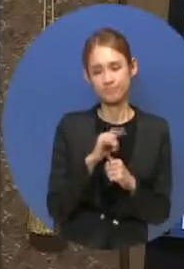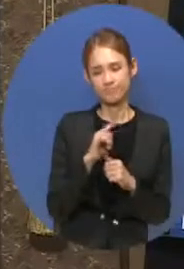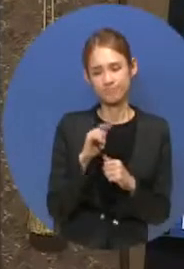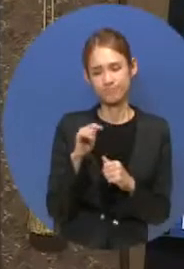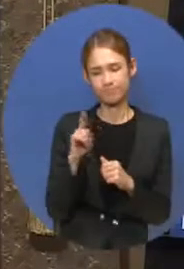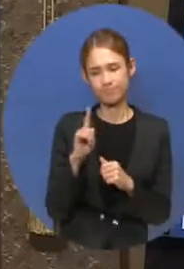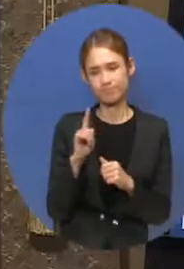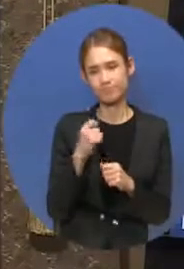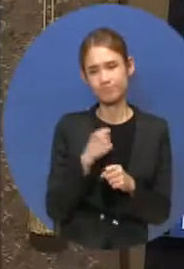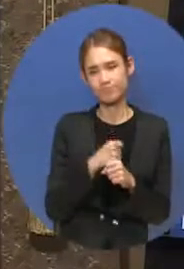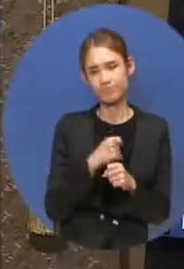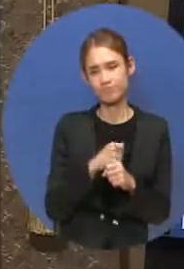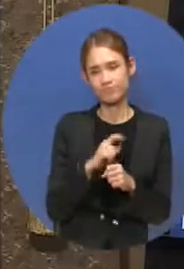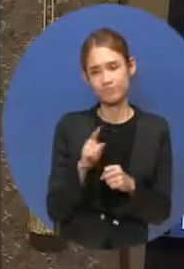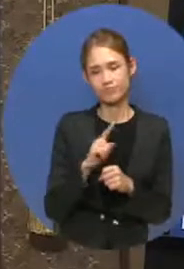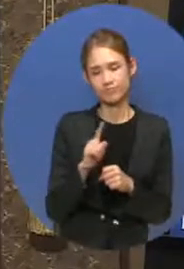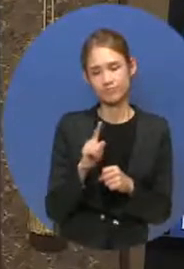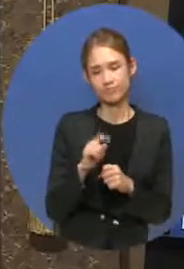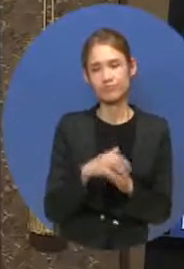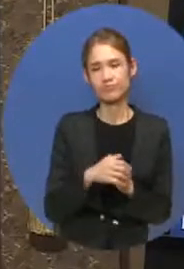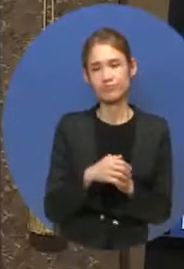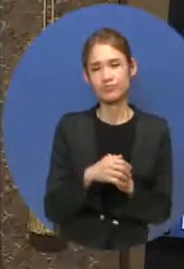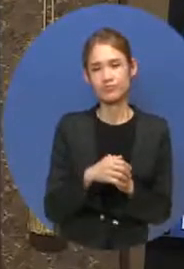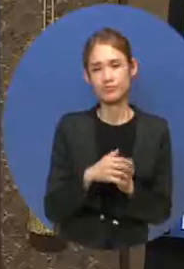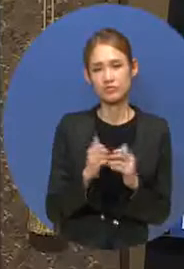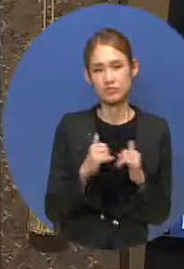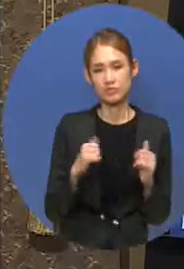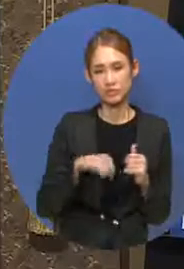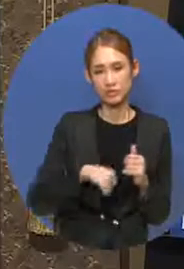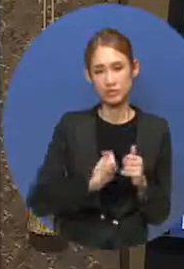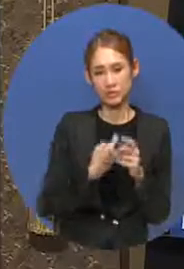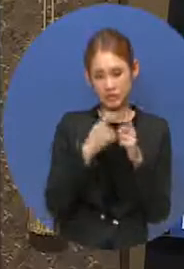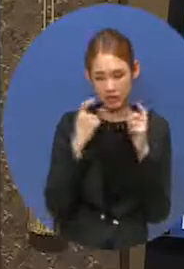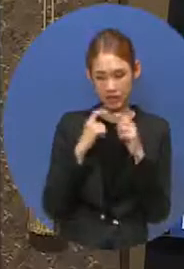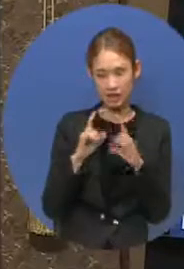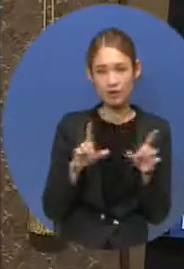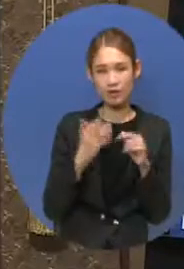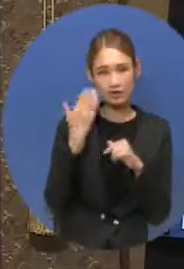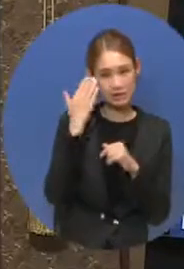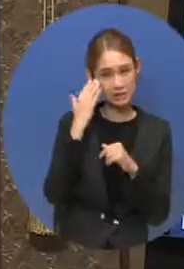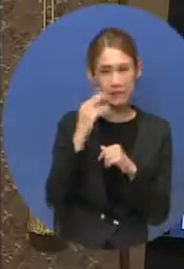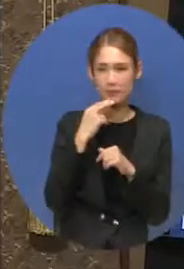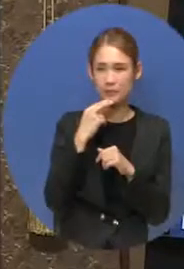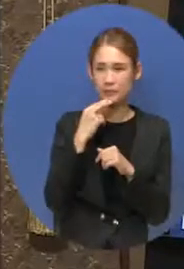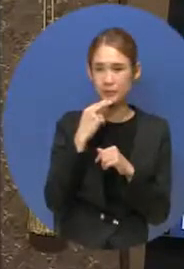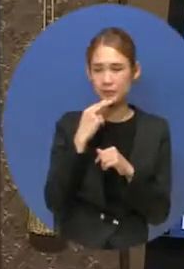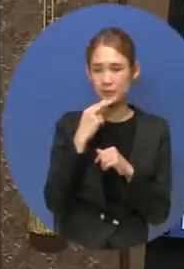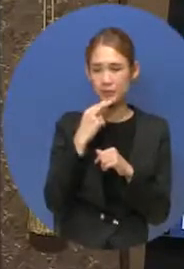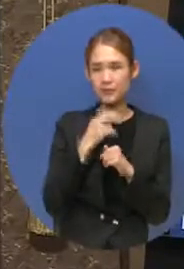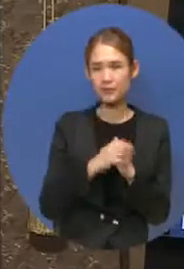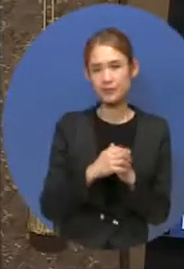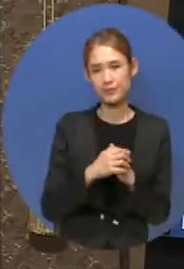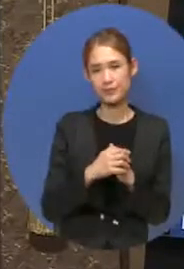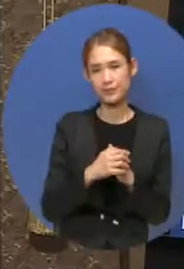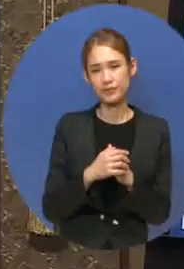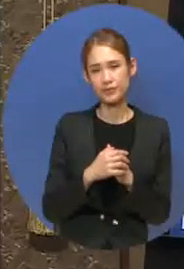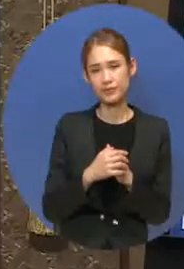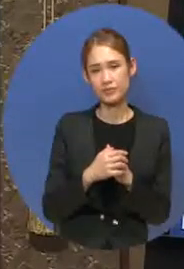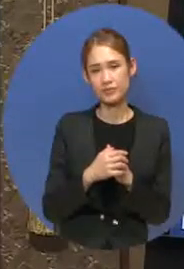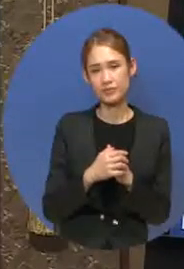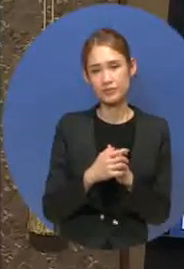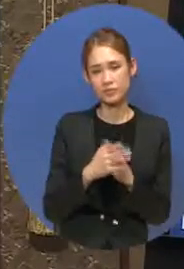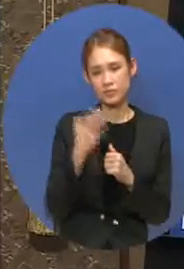아무래도 저 뭐지라고 요즘 분들이 자기 생활에 침해받기를 원치 않으시잖아요. 예. 그러다